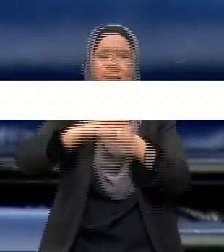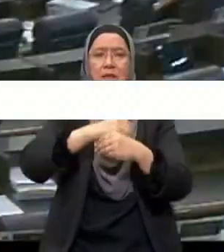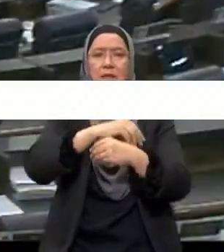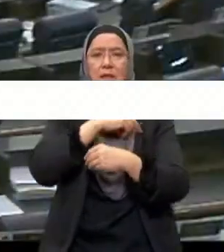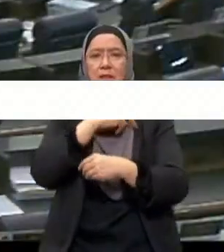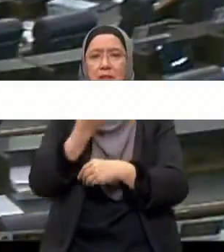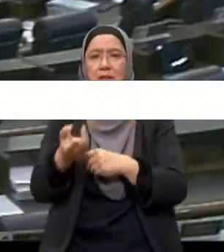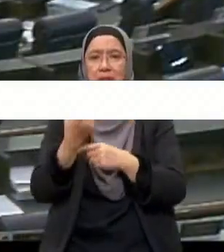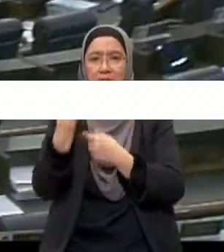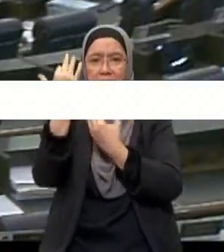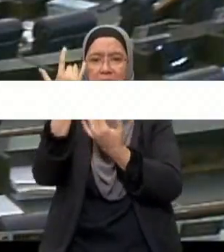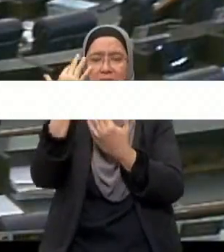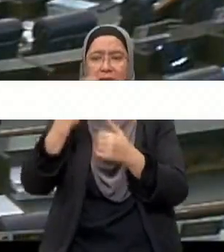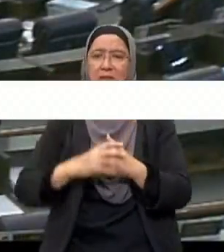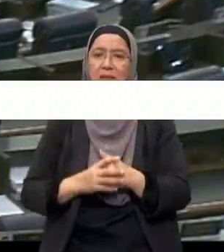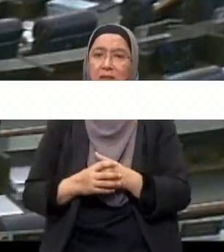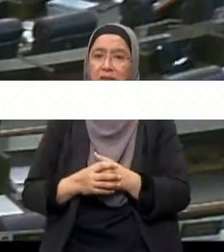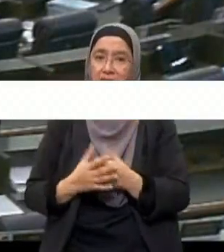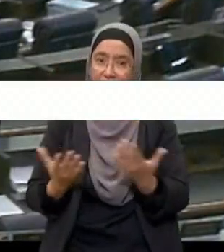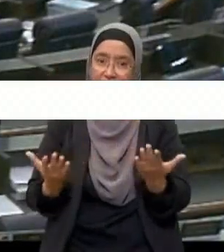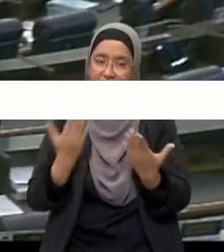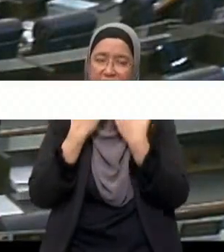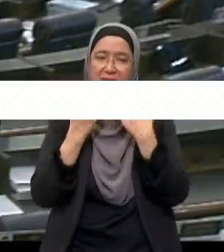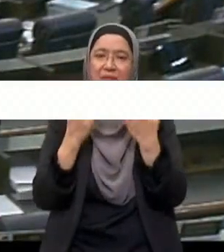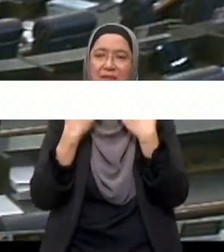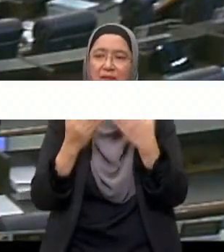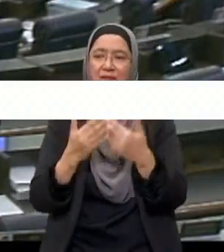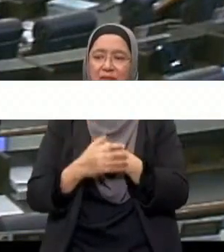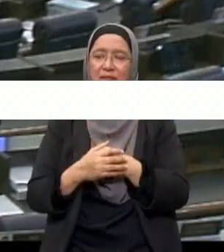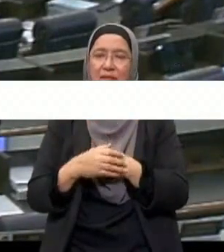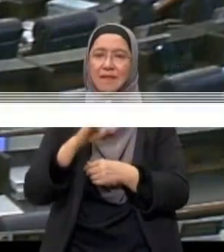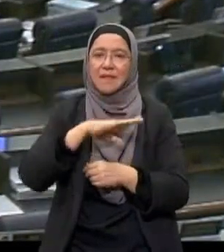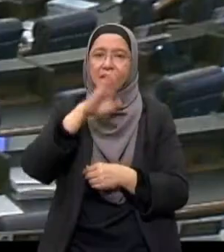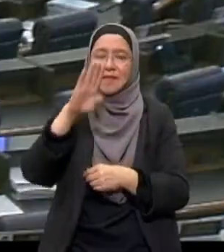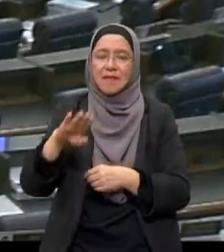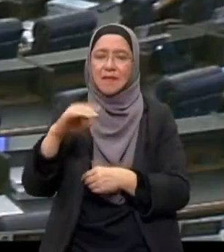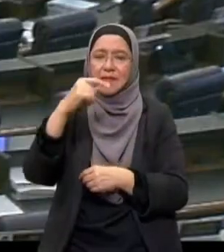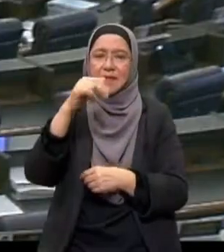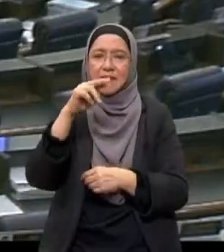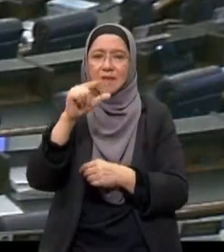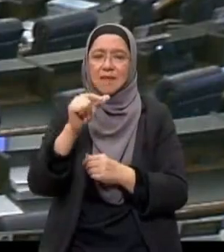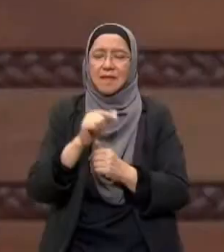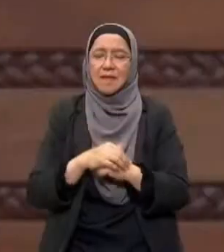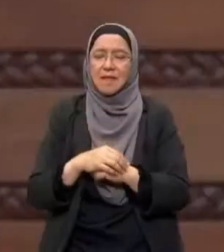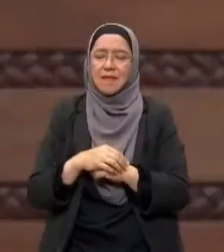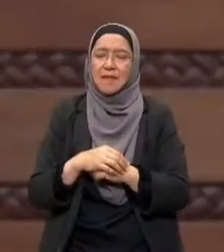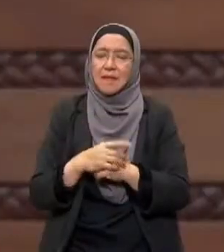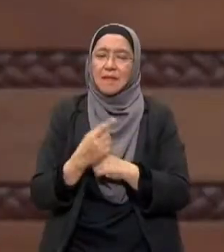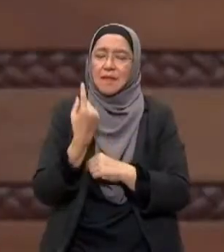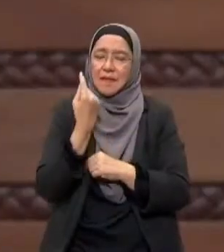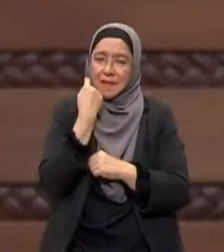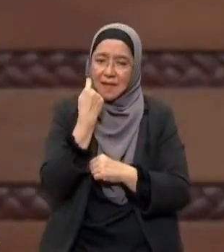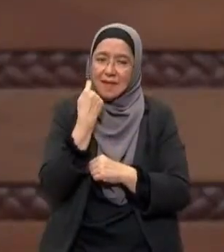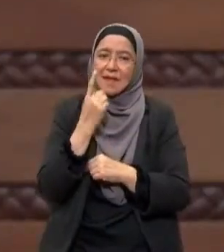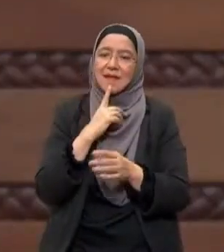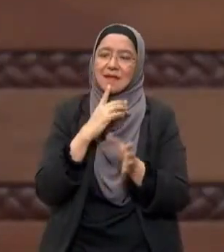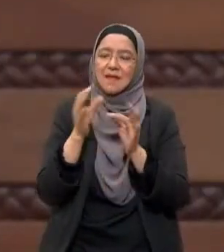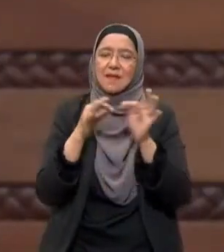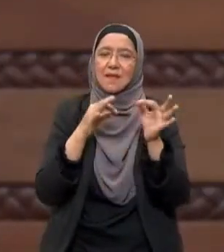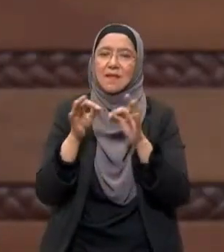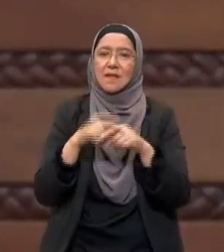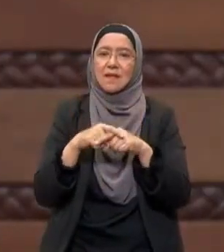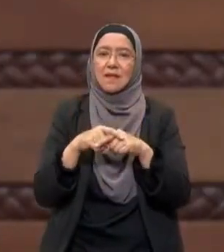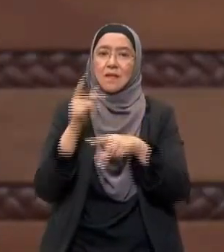pagi waktu ini berbanding jam 3 petang untuk daftar masuk dan 12 tengah hari pada kebiasaannya jelas Datuk Seri Tion King